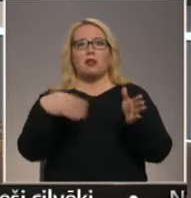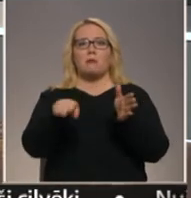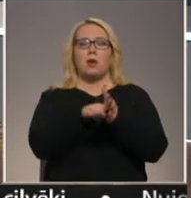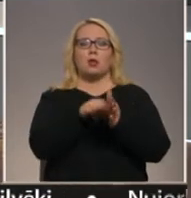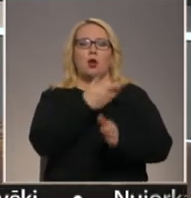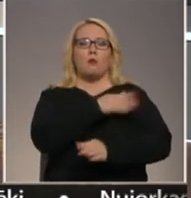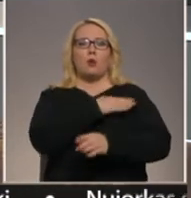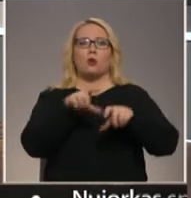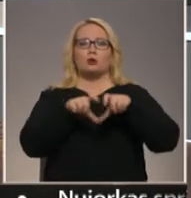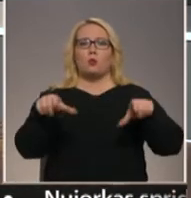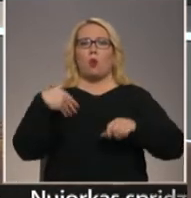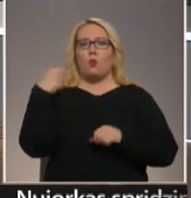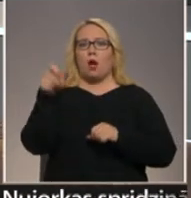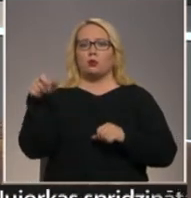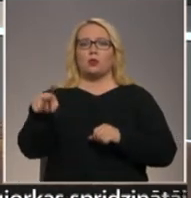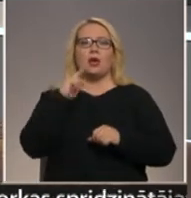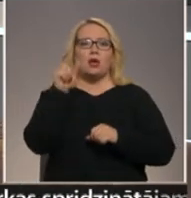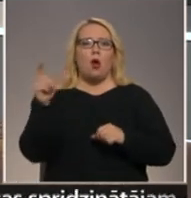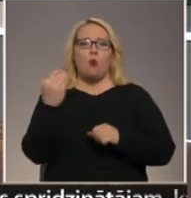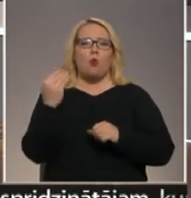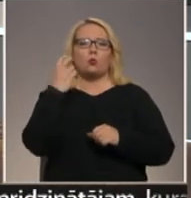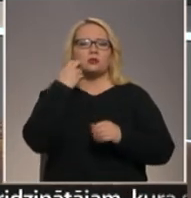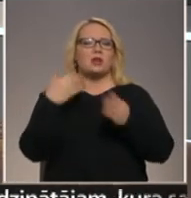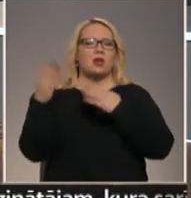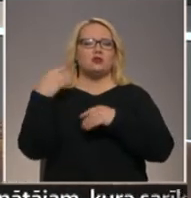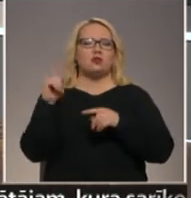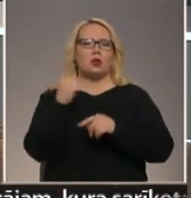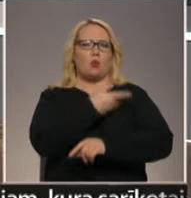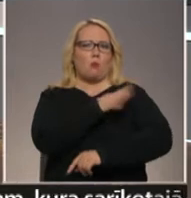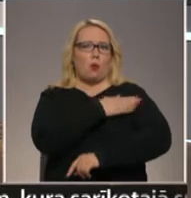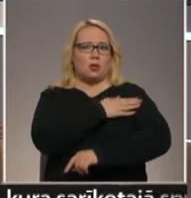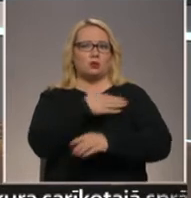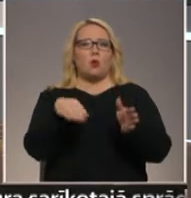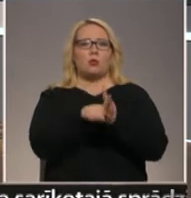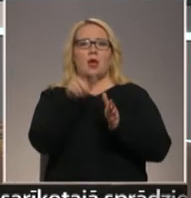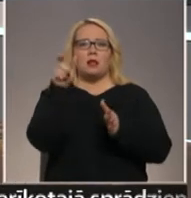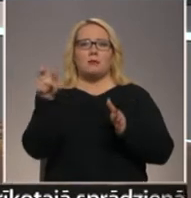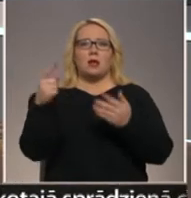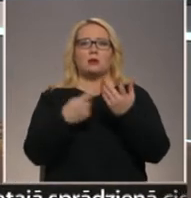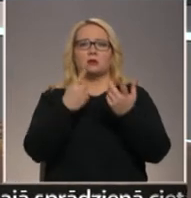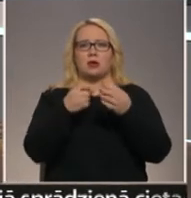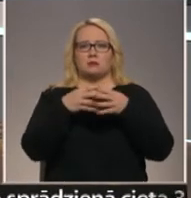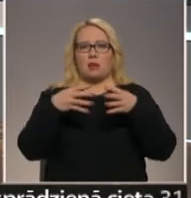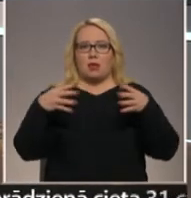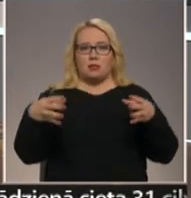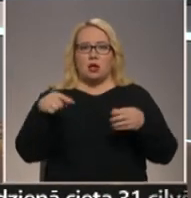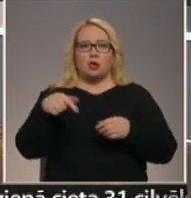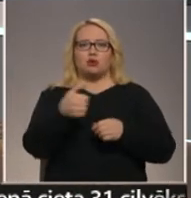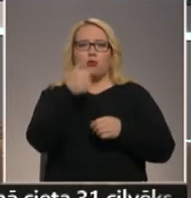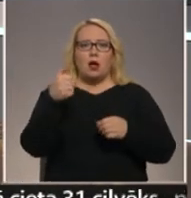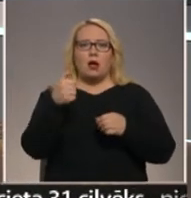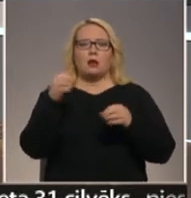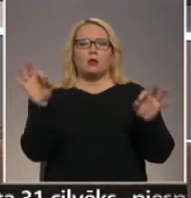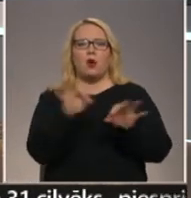skolu audzēkņi un tie jaunieši, kuru senči nāk no Polijas, un dalībnieku skaits ar katru gadu palielinās. Šogad koncerti ar